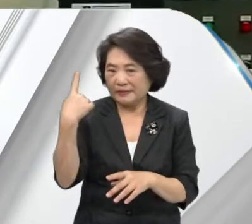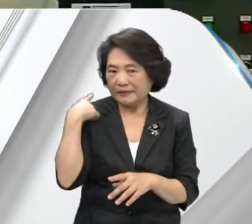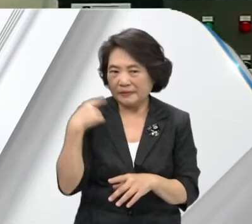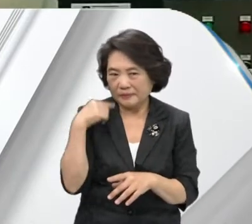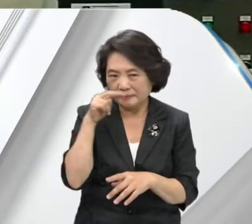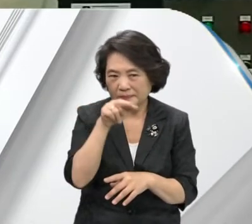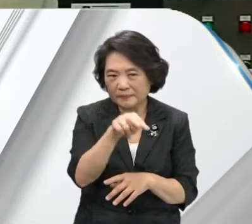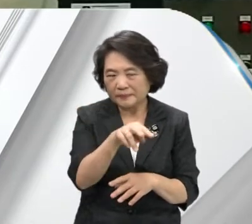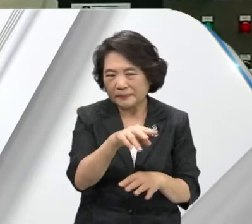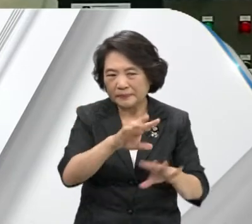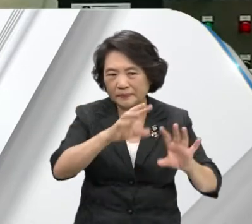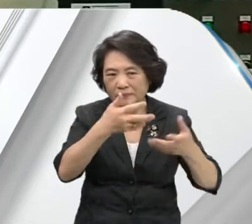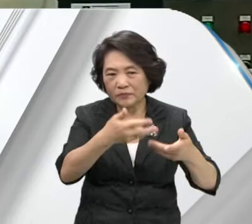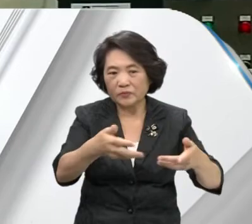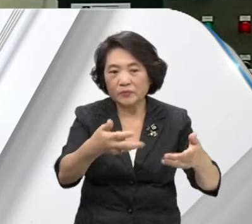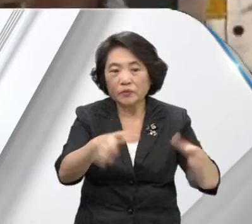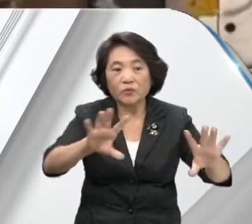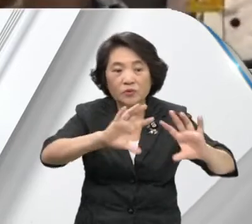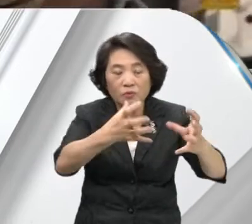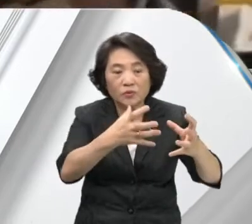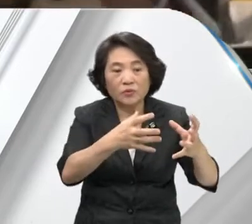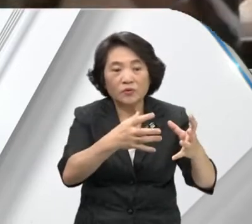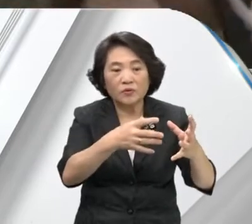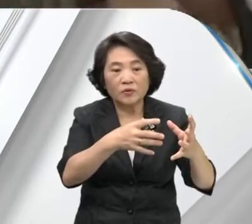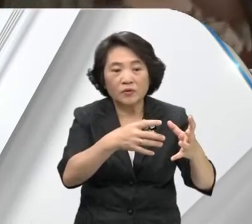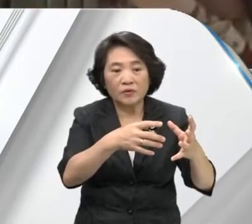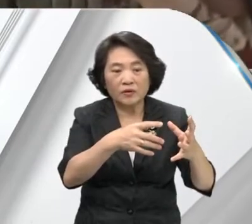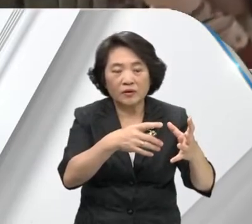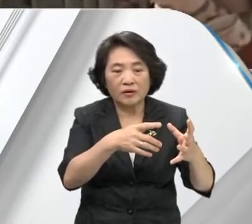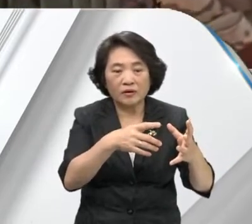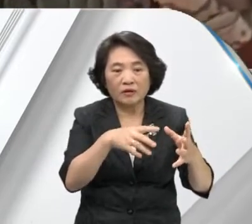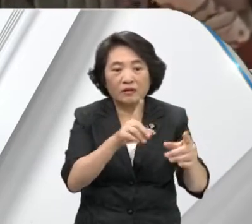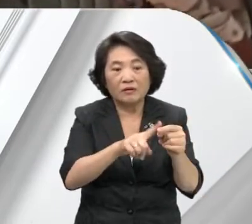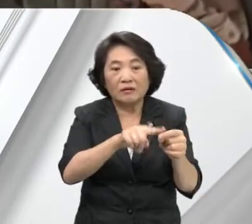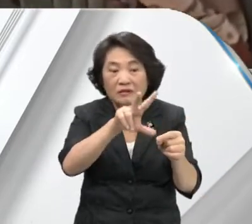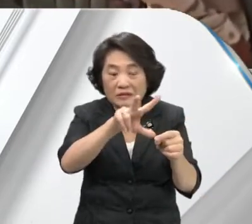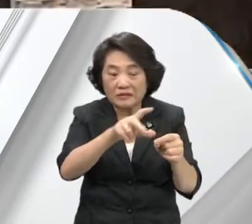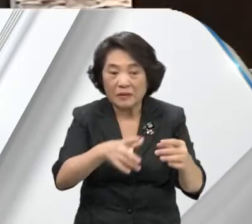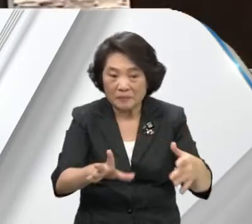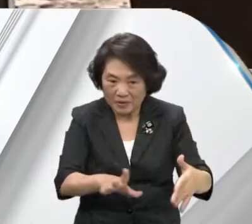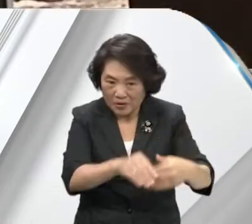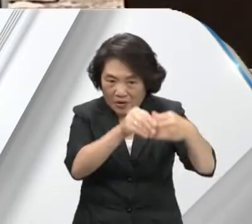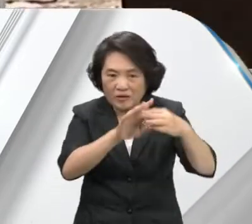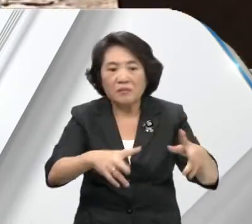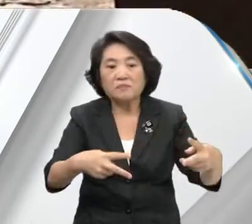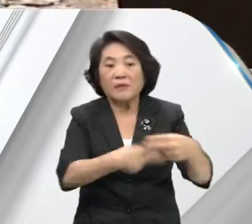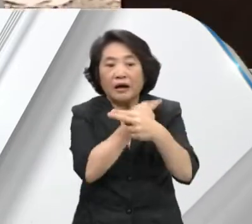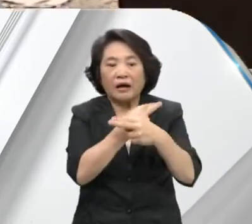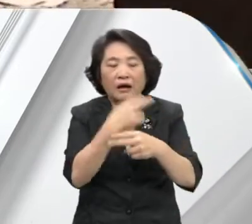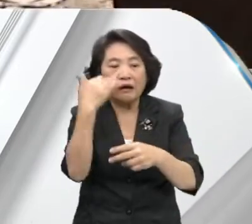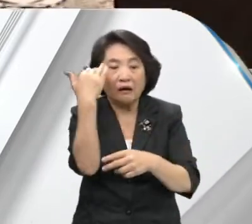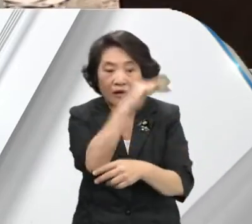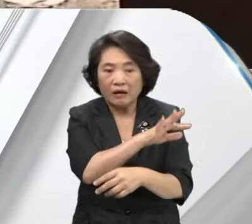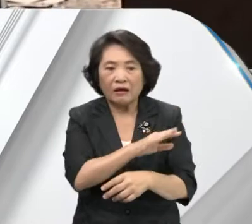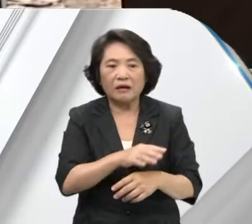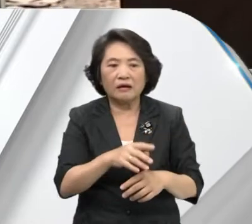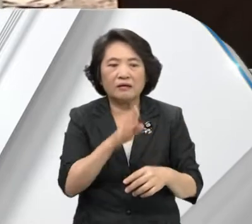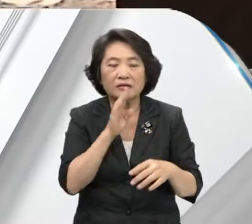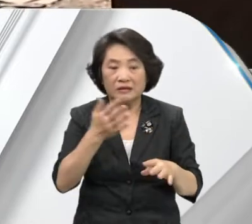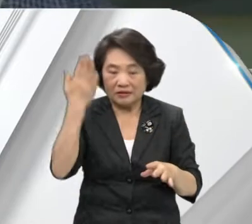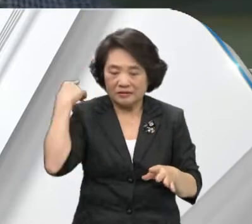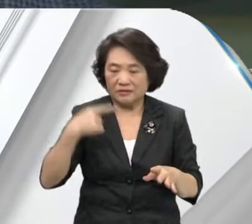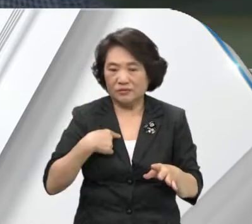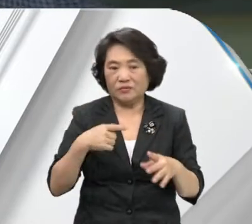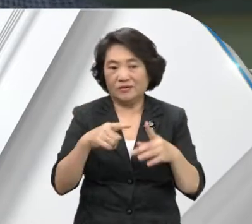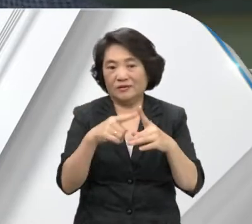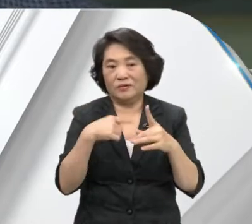个多米尼加跟我们这个断绝七十七年的这个外交关系啊，那因为我过去在海